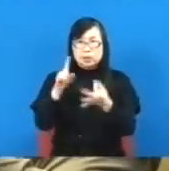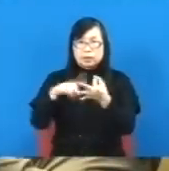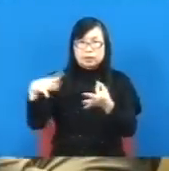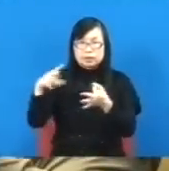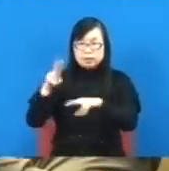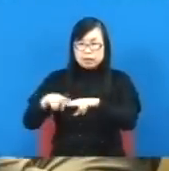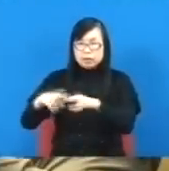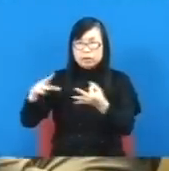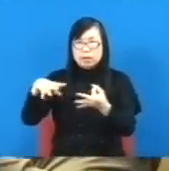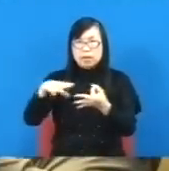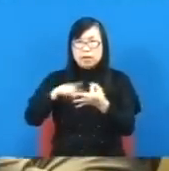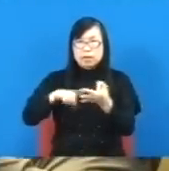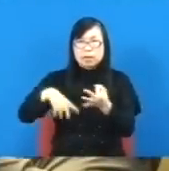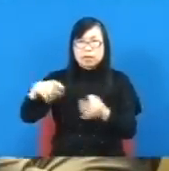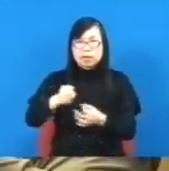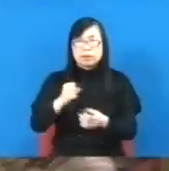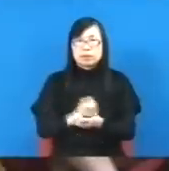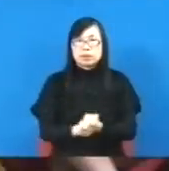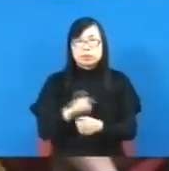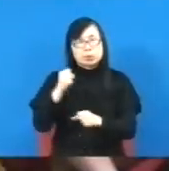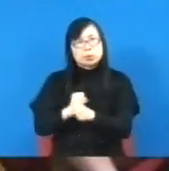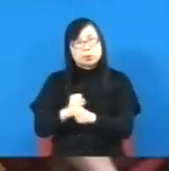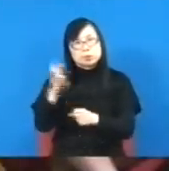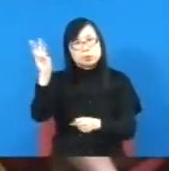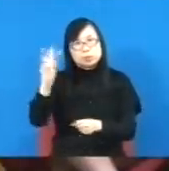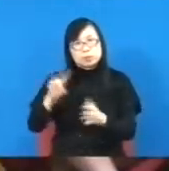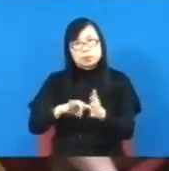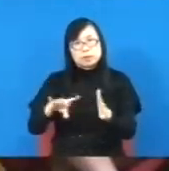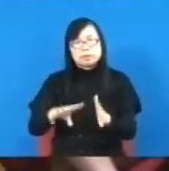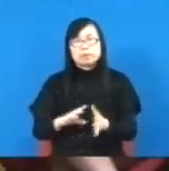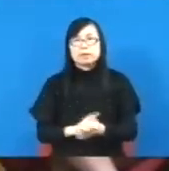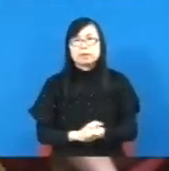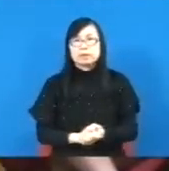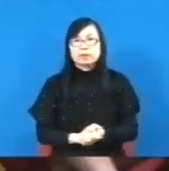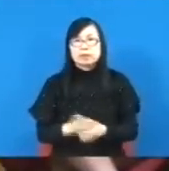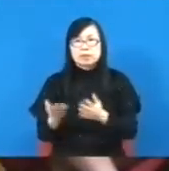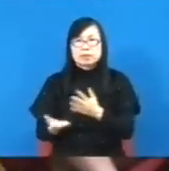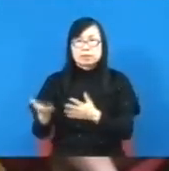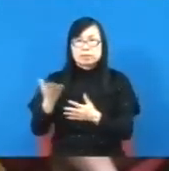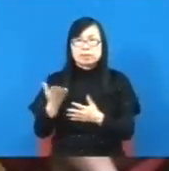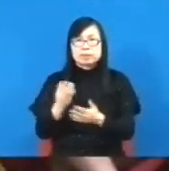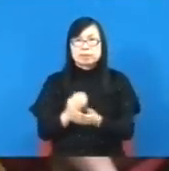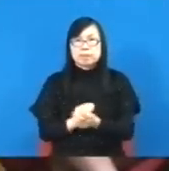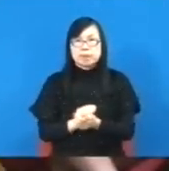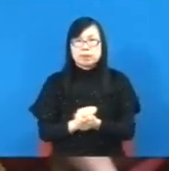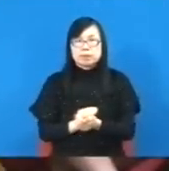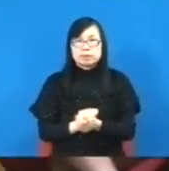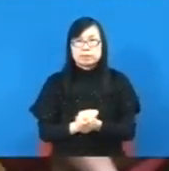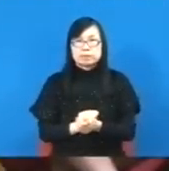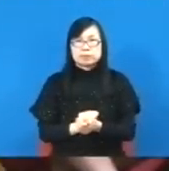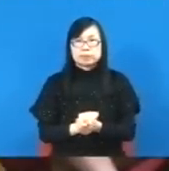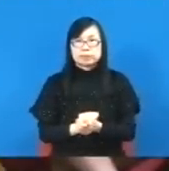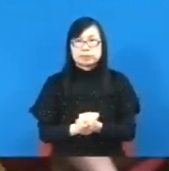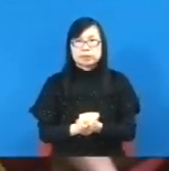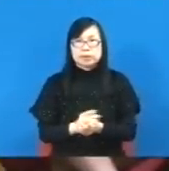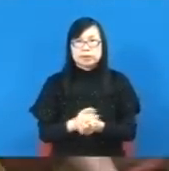咧？胡錦濤係做水電站噶嘛，係咪？嗰度升到去就係因為當佢做呢個